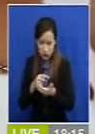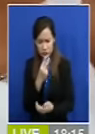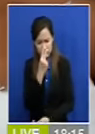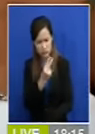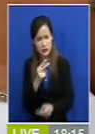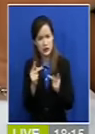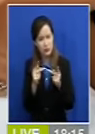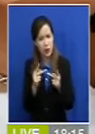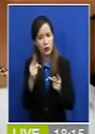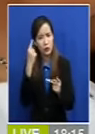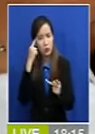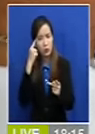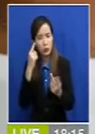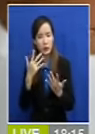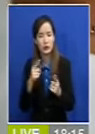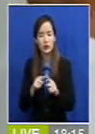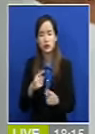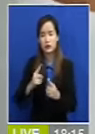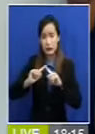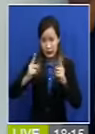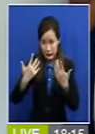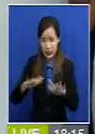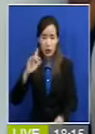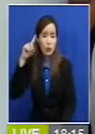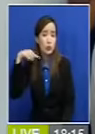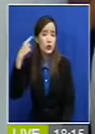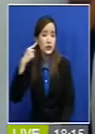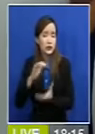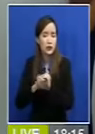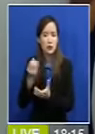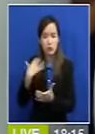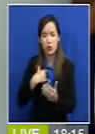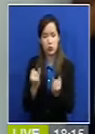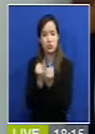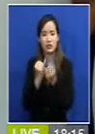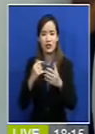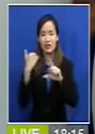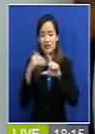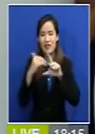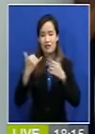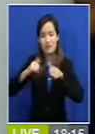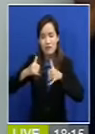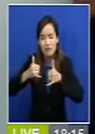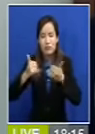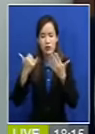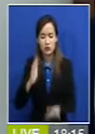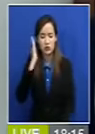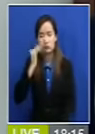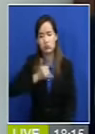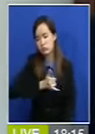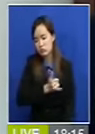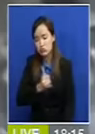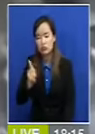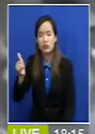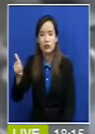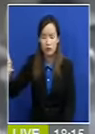ปล่านะคะโดยเฉพาะภรรยาบอกว่าติดการเล่นไลน์ทั้งคู่จึงมีปากเสียงกันจากนั้นจู่ๆนายพระอาทิตย์ก็เดินออกจากห้องไปไม่น